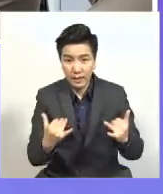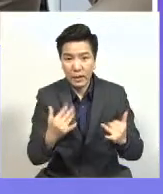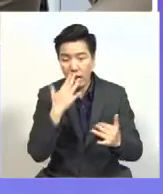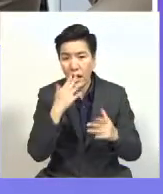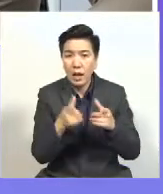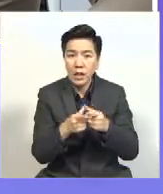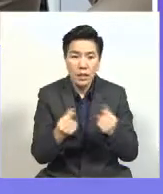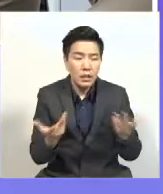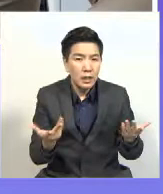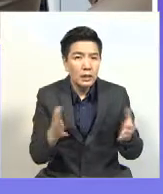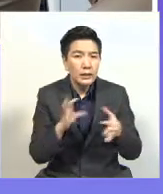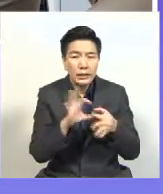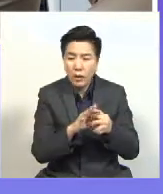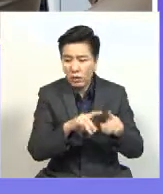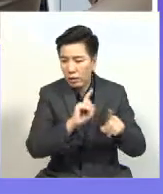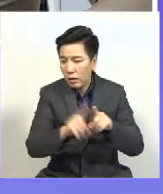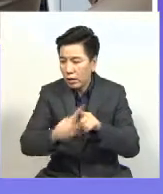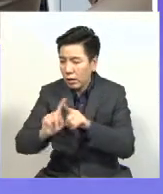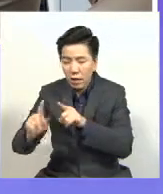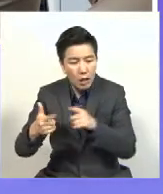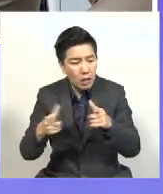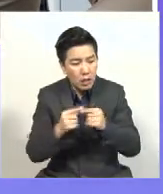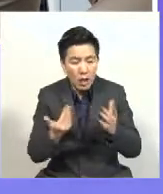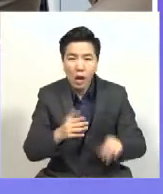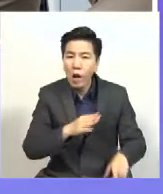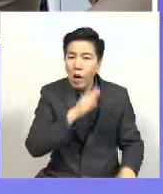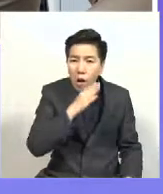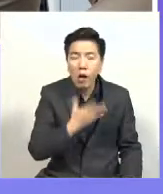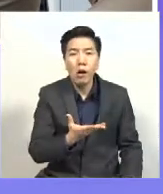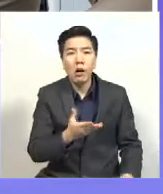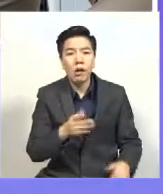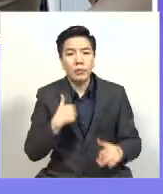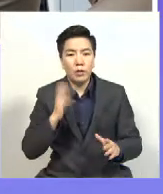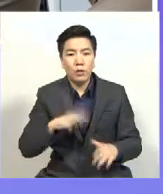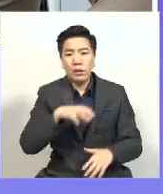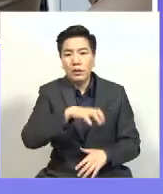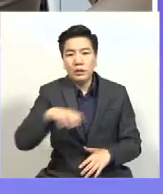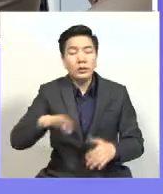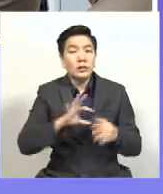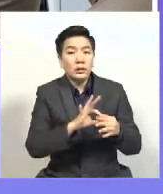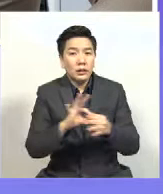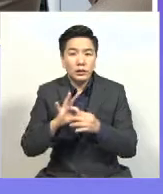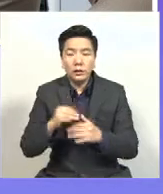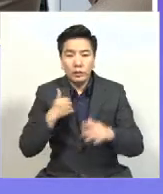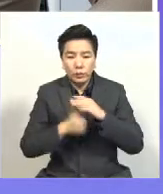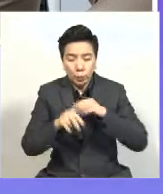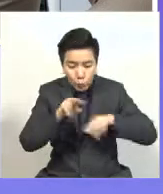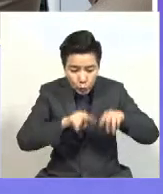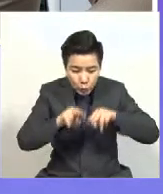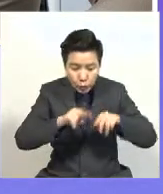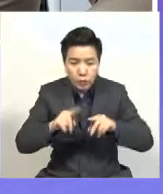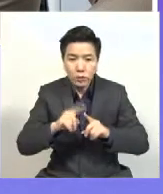ะเป็นเรื่องเกี่ยวอะไรทั้งหลายแหล่เลยที่มันเป็นเรื่องอาจจะเป็นเรื่องเท็จนะครับต้องมีหน่วยงานที่เกี่ยวข้องเนี่ยออกมาทำการตรวจสอบแล้